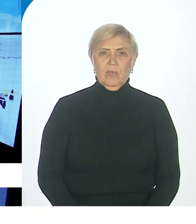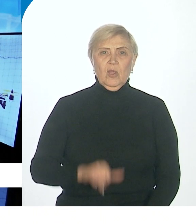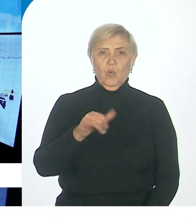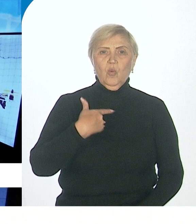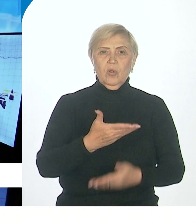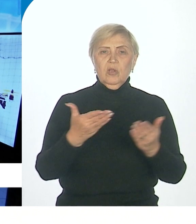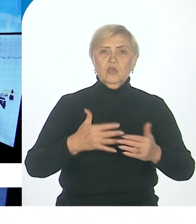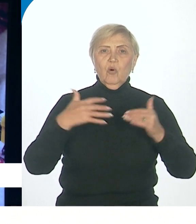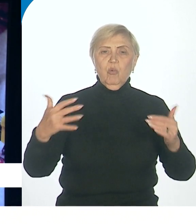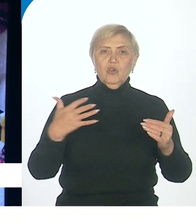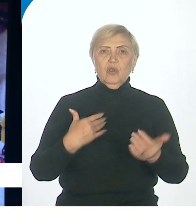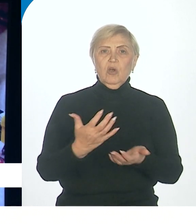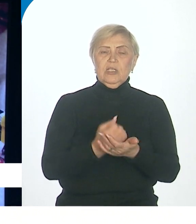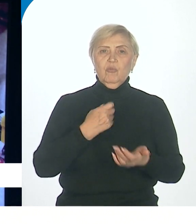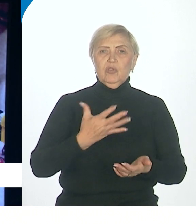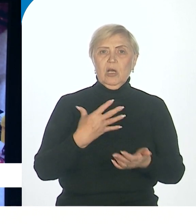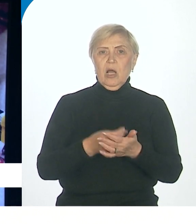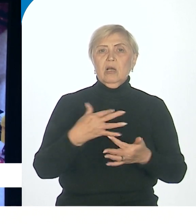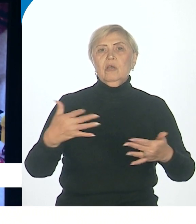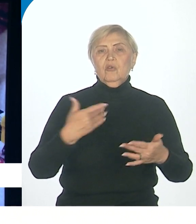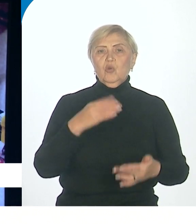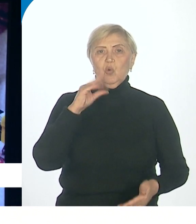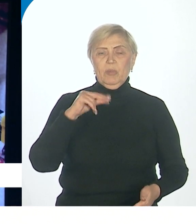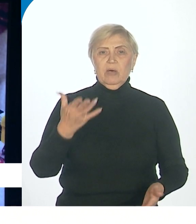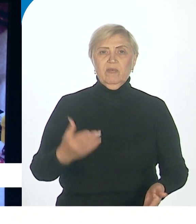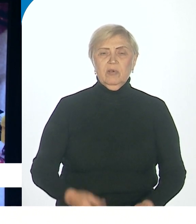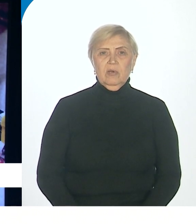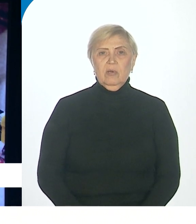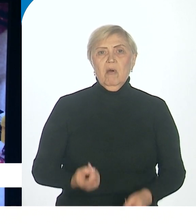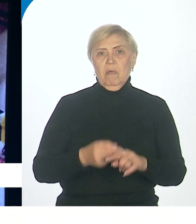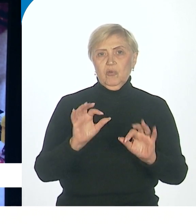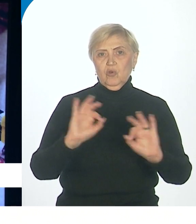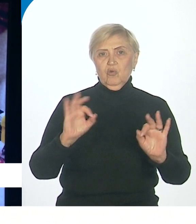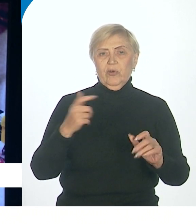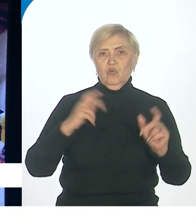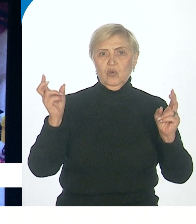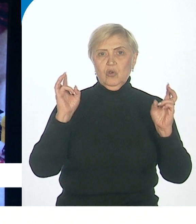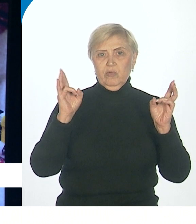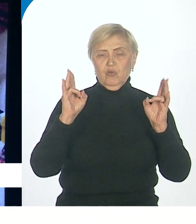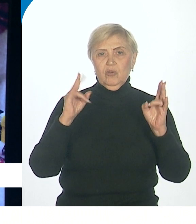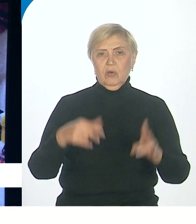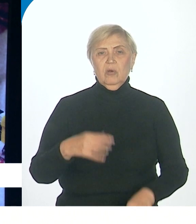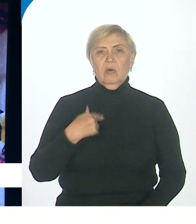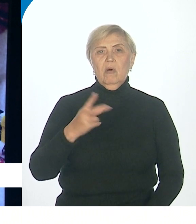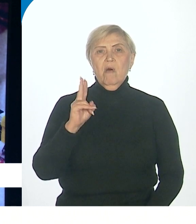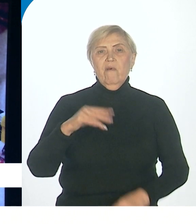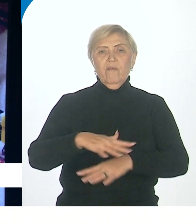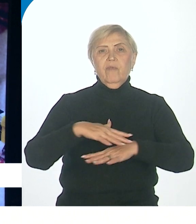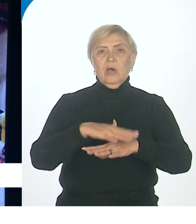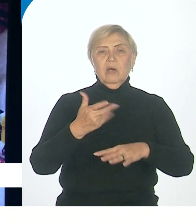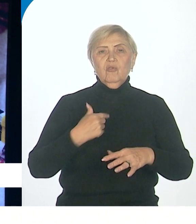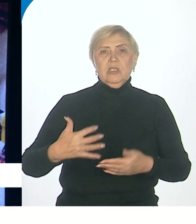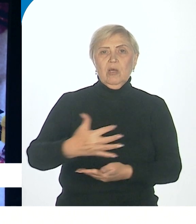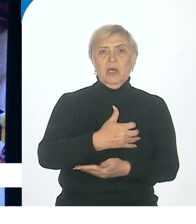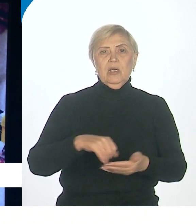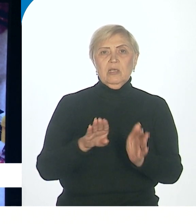людей добьются каких-то успехов, но она тоже, вот эта вероятность выше. Ну, это здорово звучит, классно, особенно в контексте того, что у нас в крае собирается беспилотное производство,